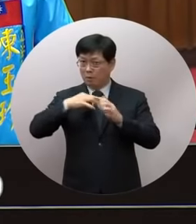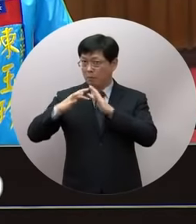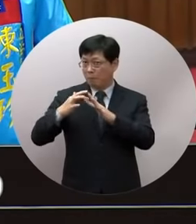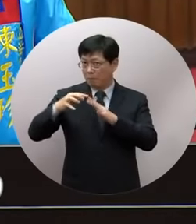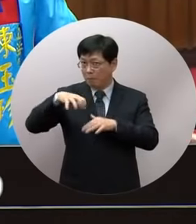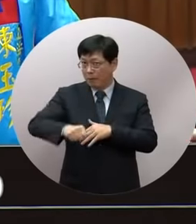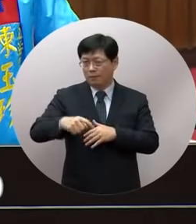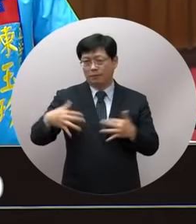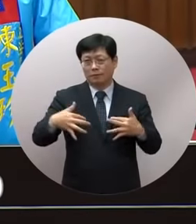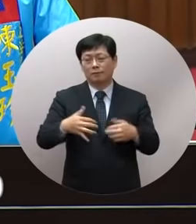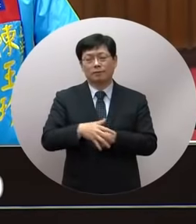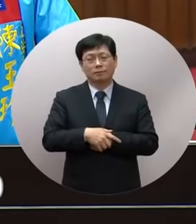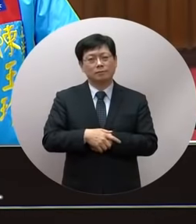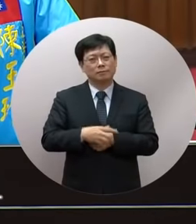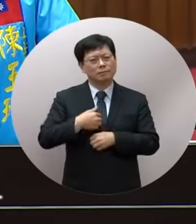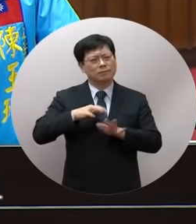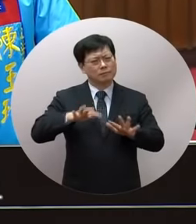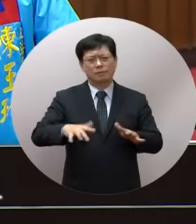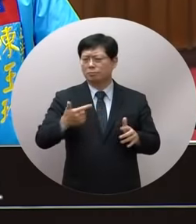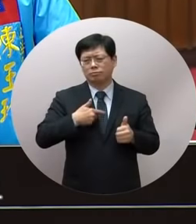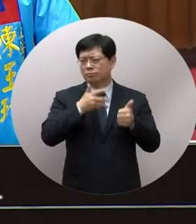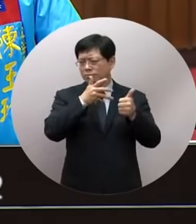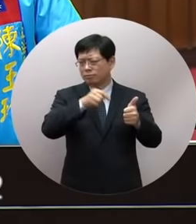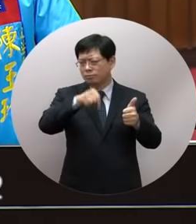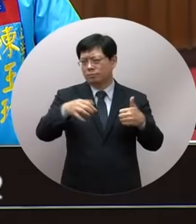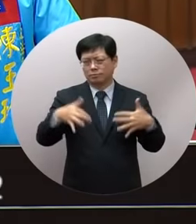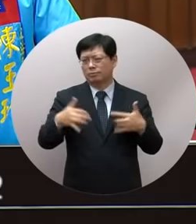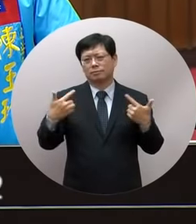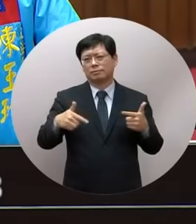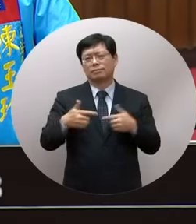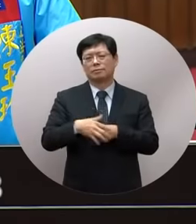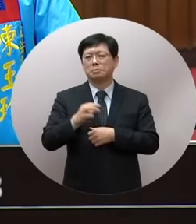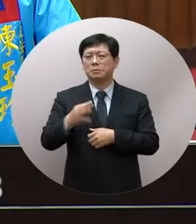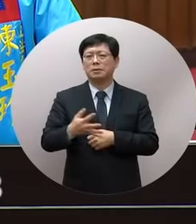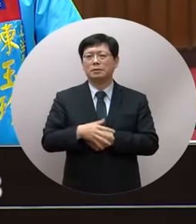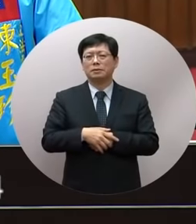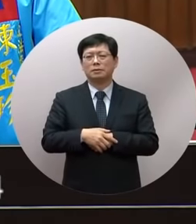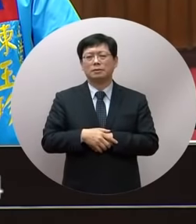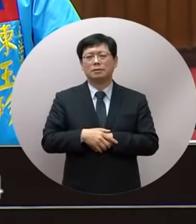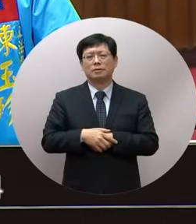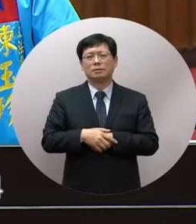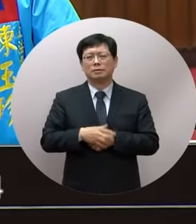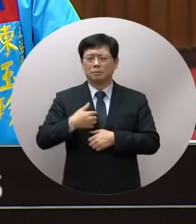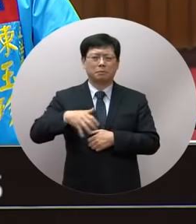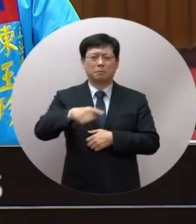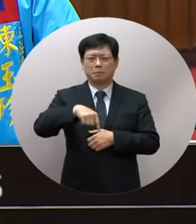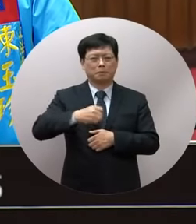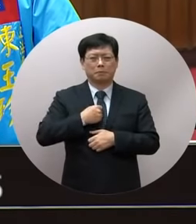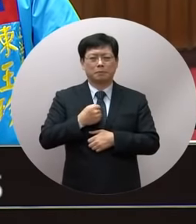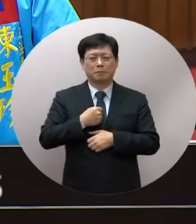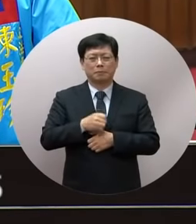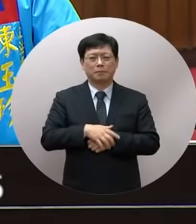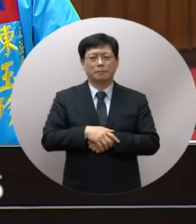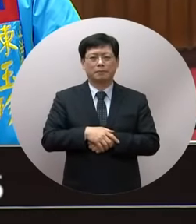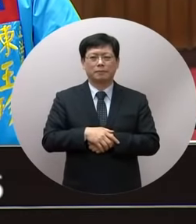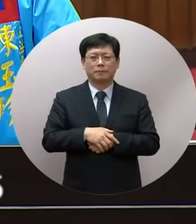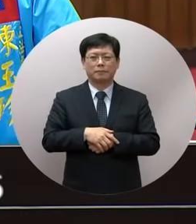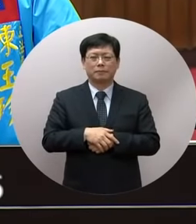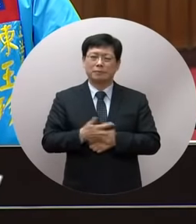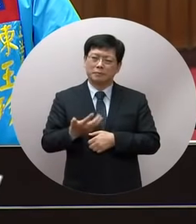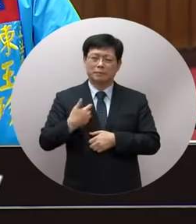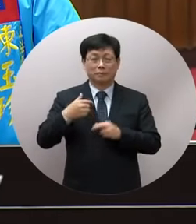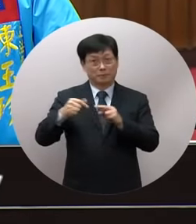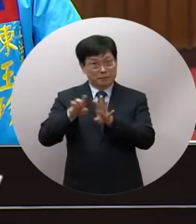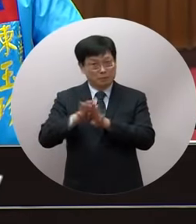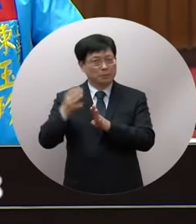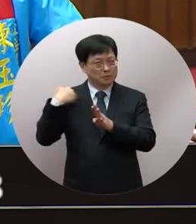法哈、哦。那我今天其实不是要来问这个问题了哈、哦，因为我们大家都知道了哈、哦，就是这个我